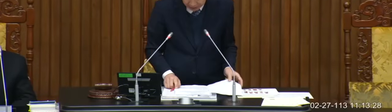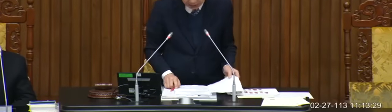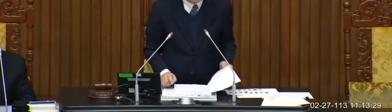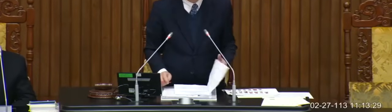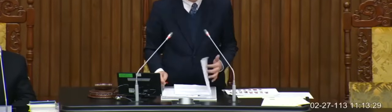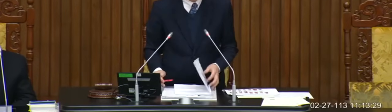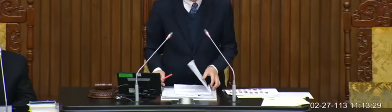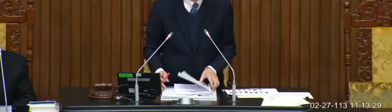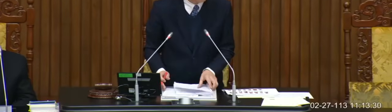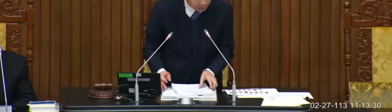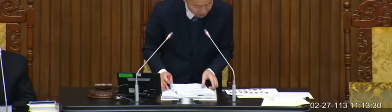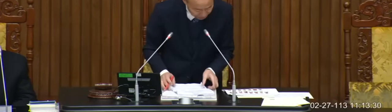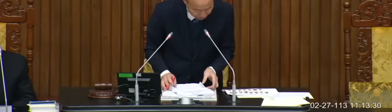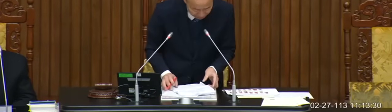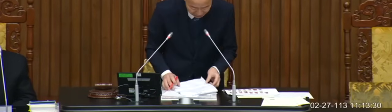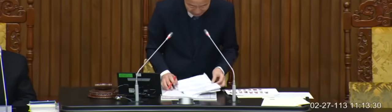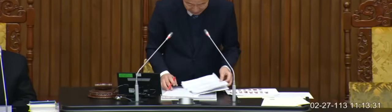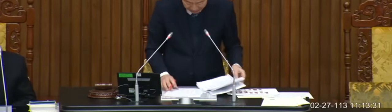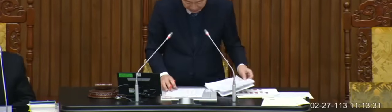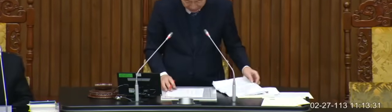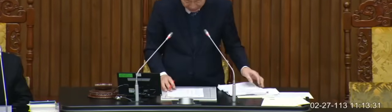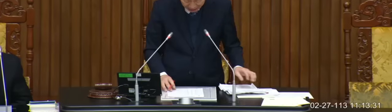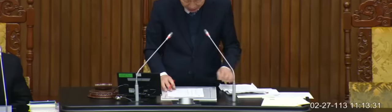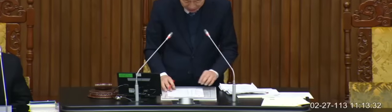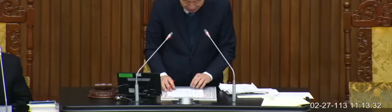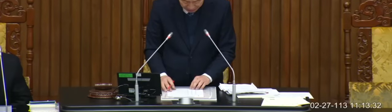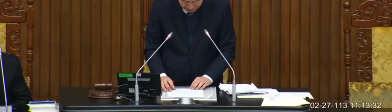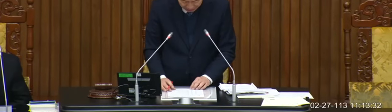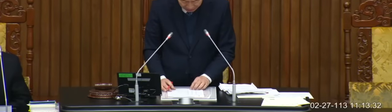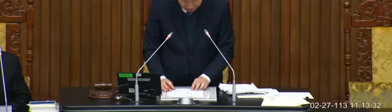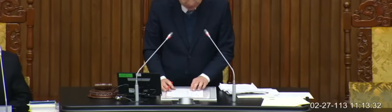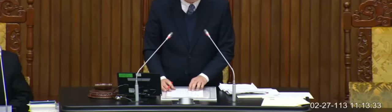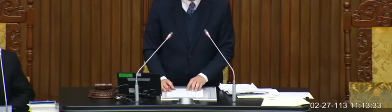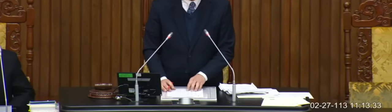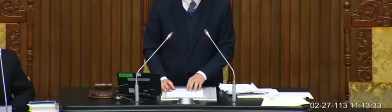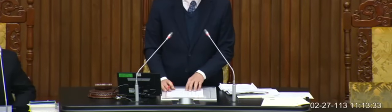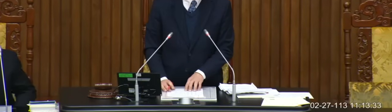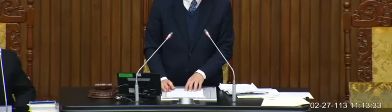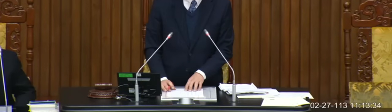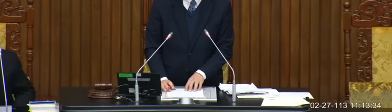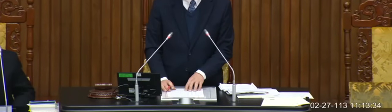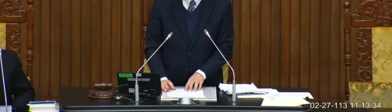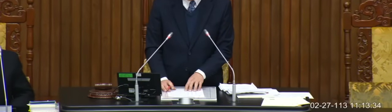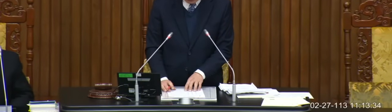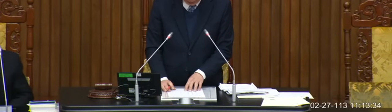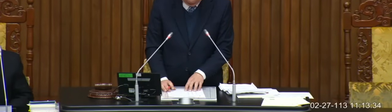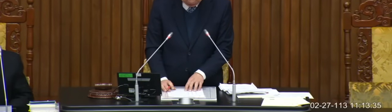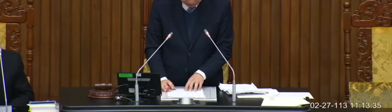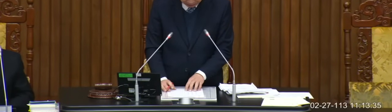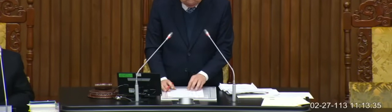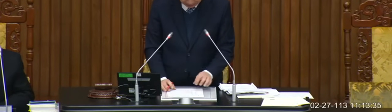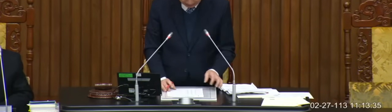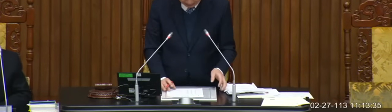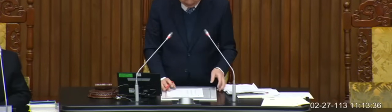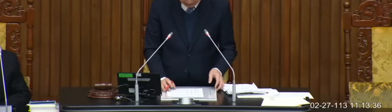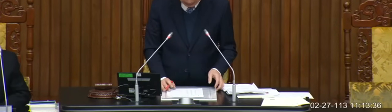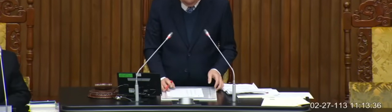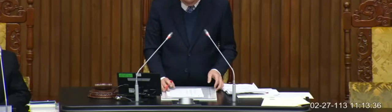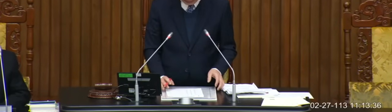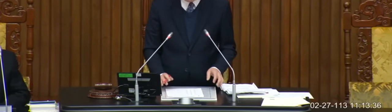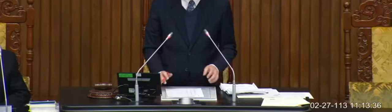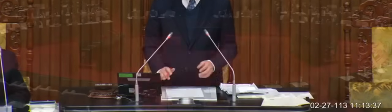谢谢陈委员雪生的咨询。接下来，我们请张委员齐凯咨询。